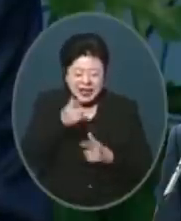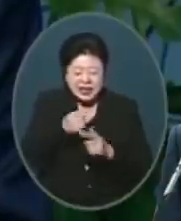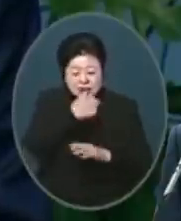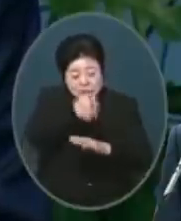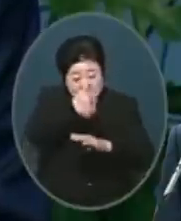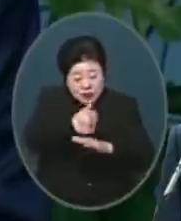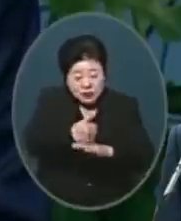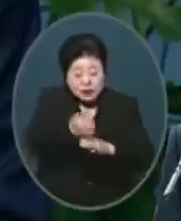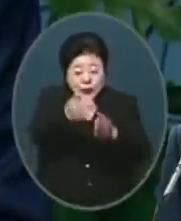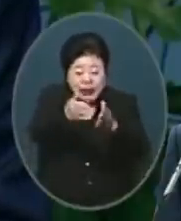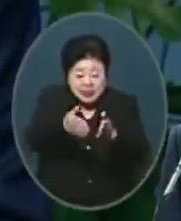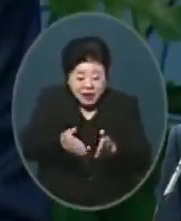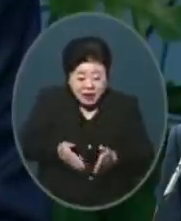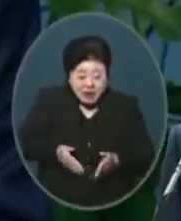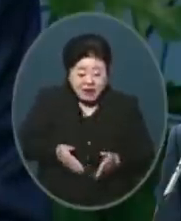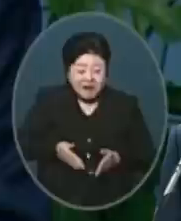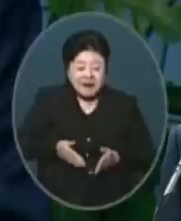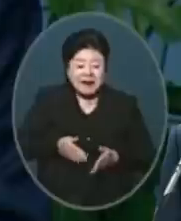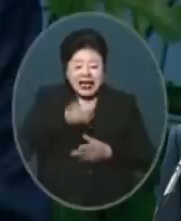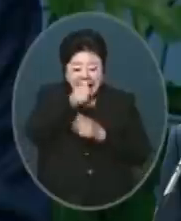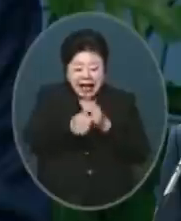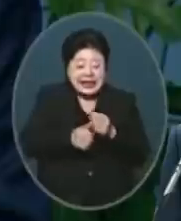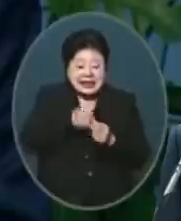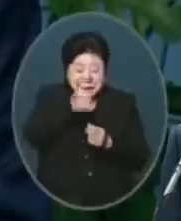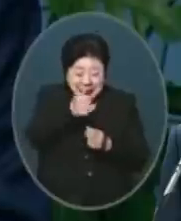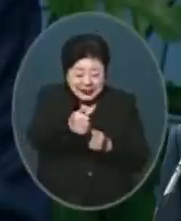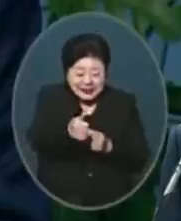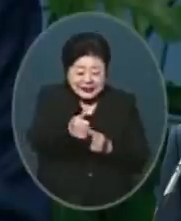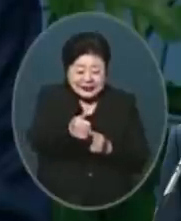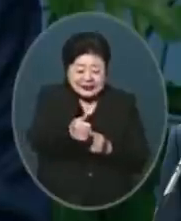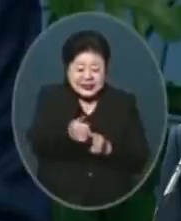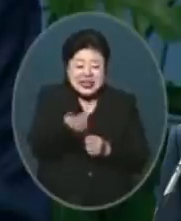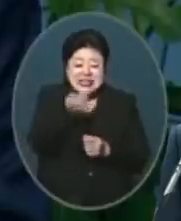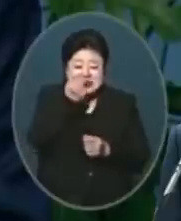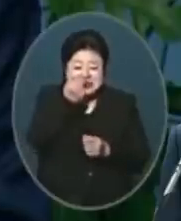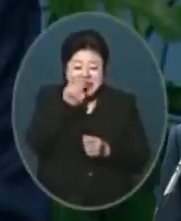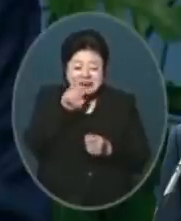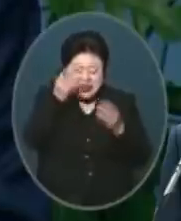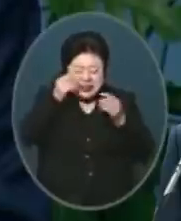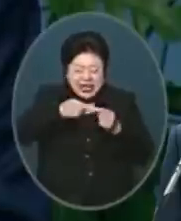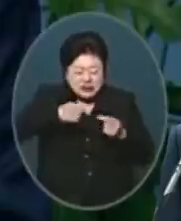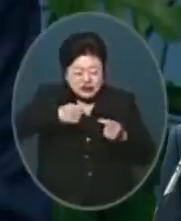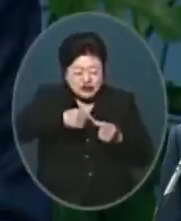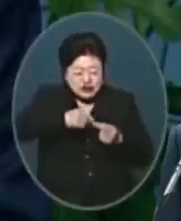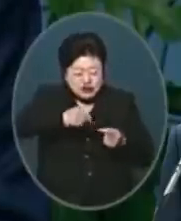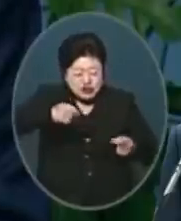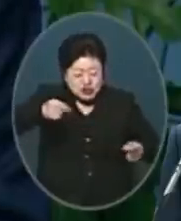예수 그리스도를 통해서 하나님의 생명의 탯줄에 연결된